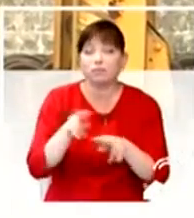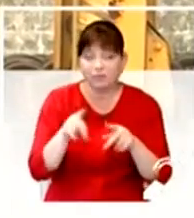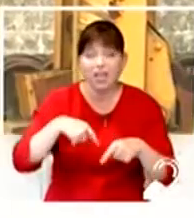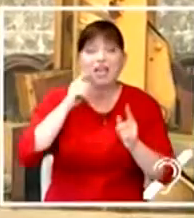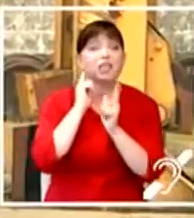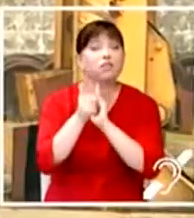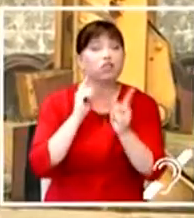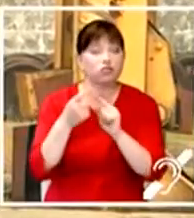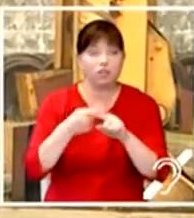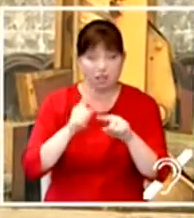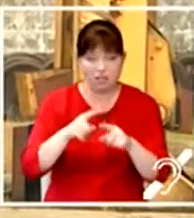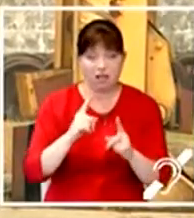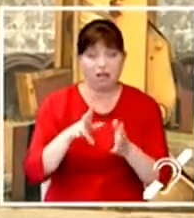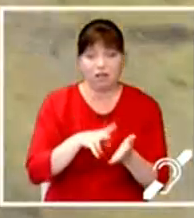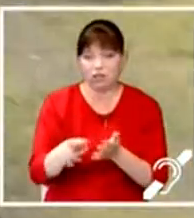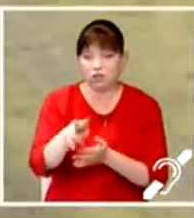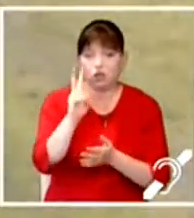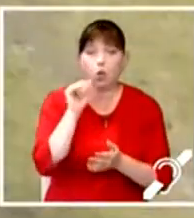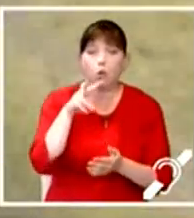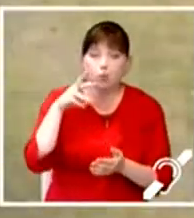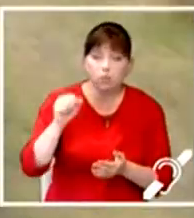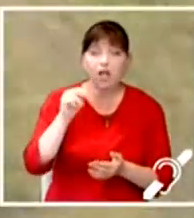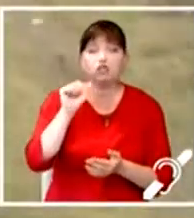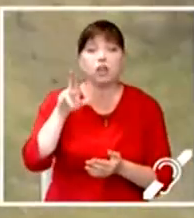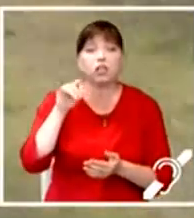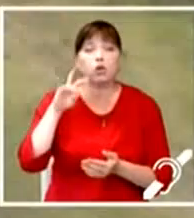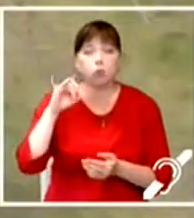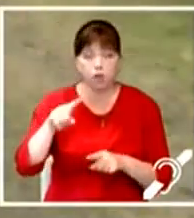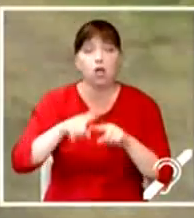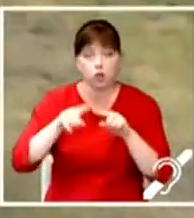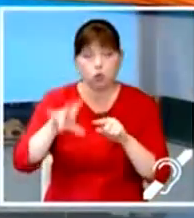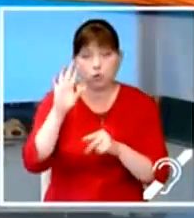CFM, circulația pe tronsonul Culmea-Ciadărlunga va fi relansată în câteva zile.